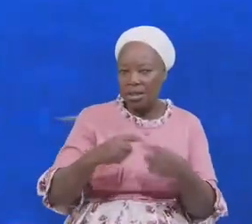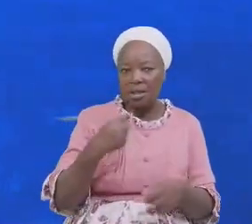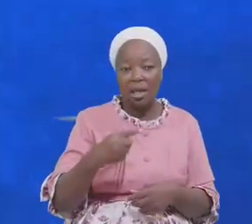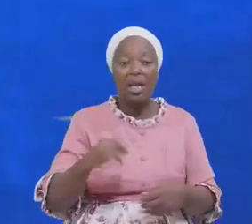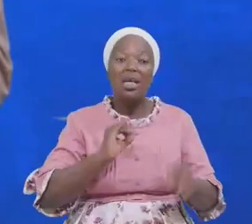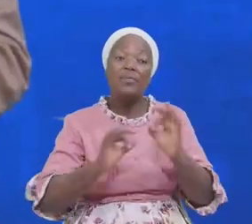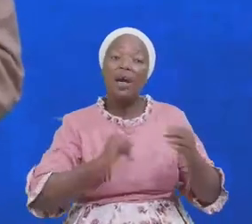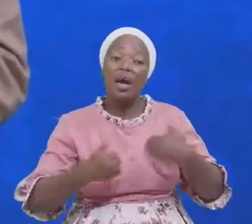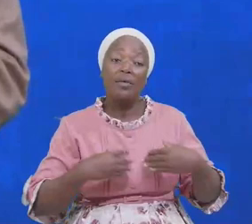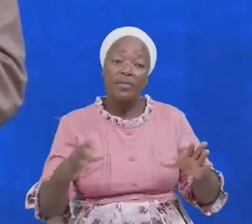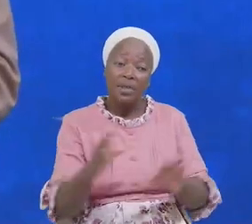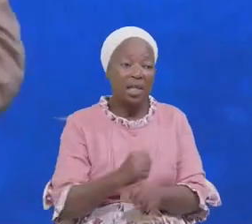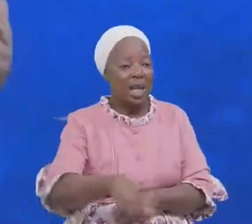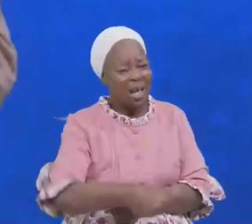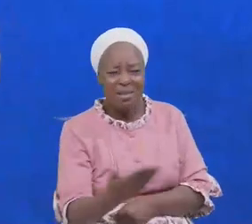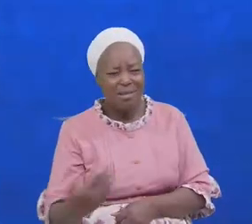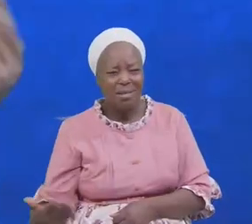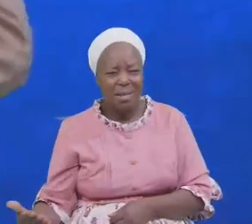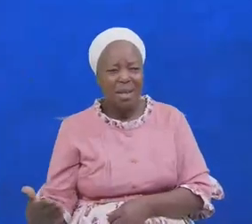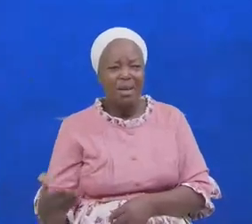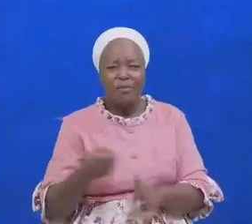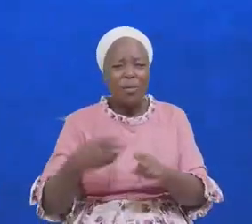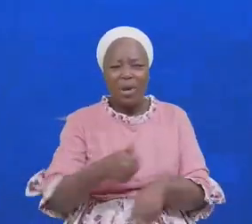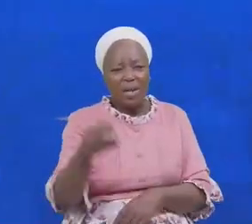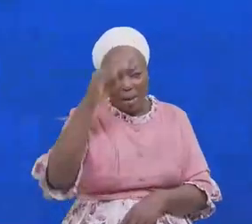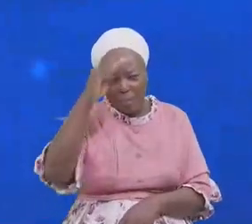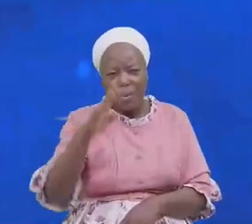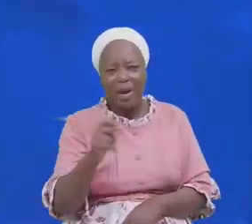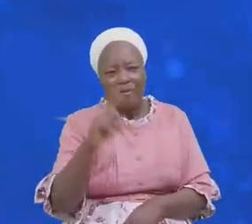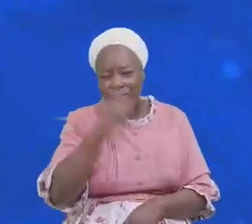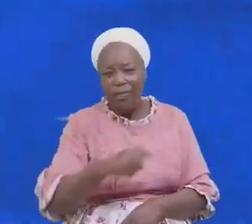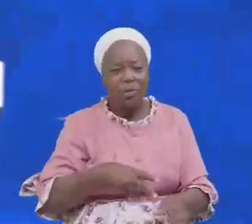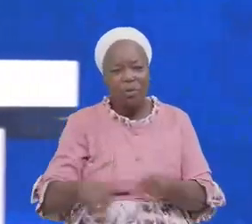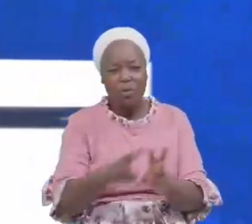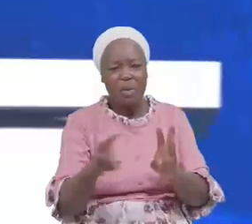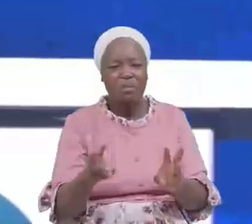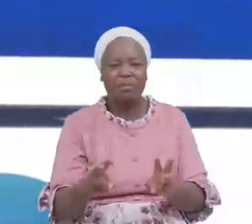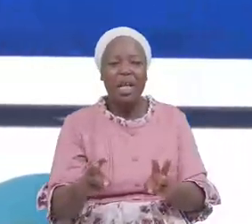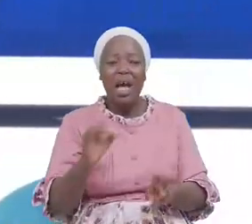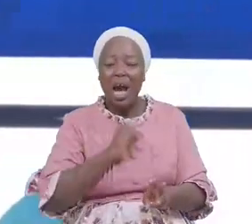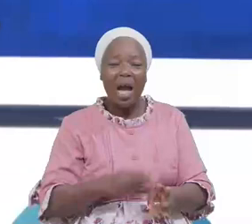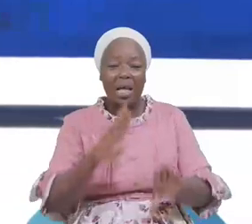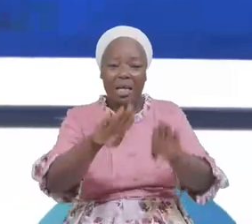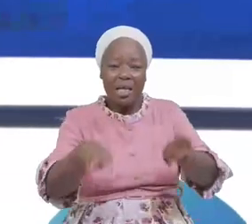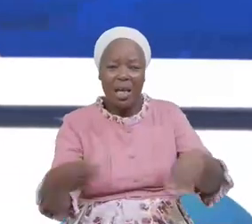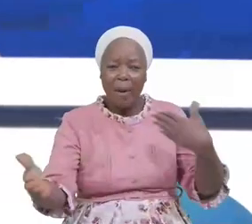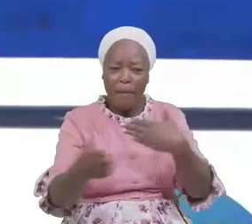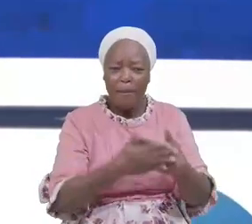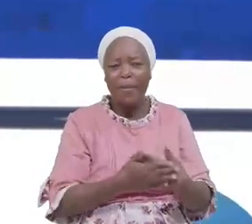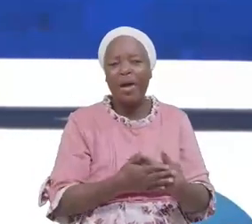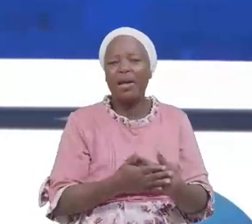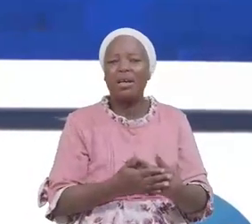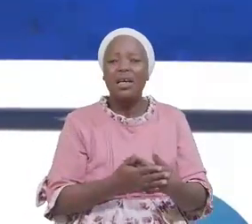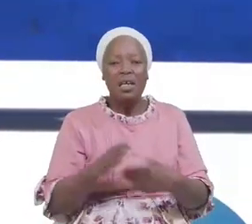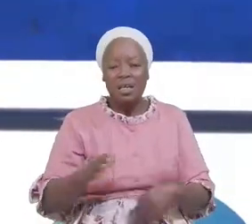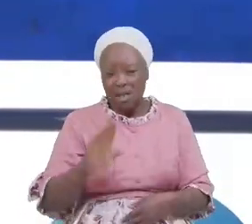Et si j'ai fait, il dit, si j'ai fait tort de quelque chose à quelqu'un, par fraude, je lui rends